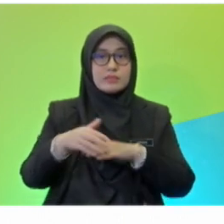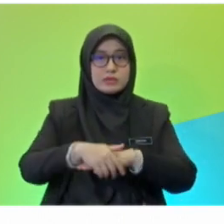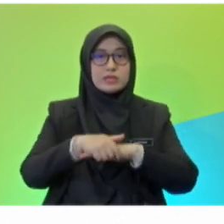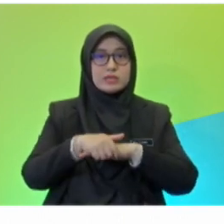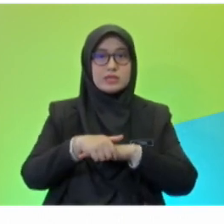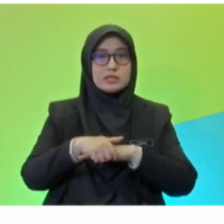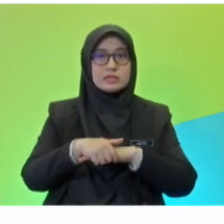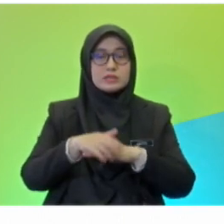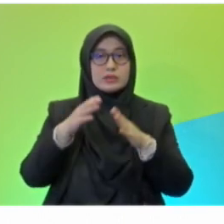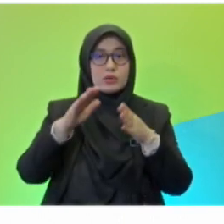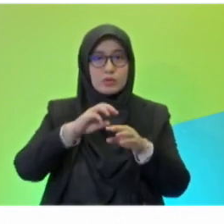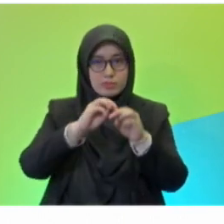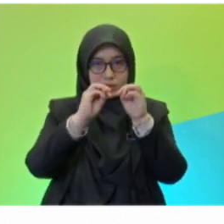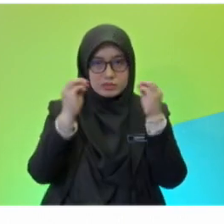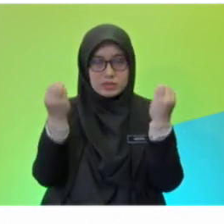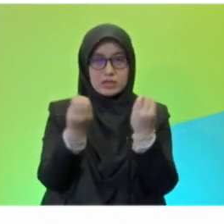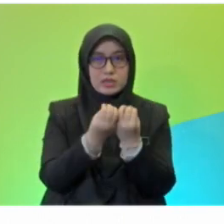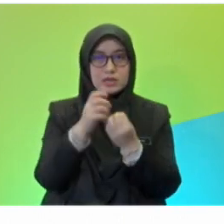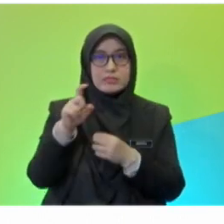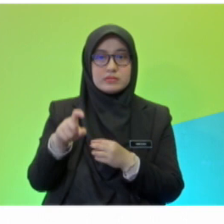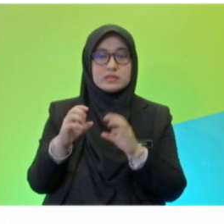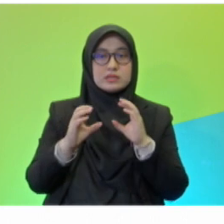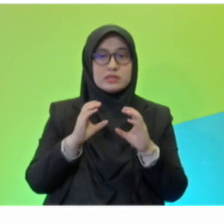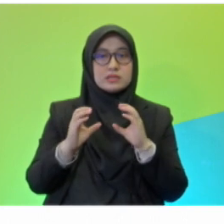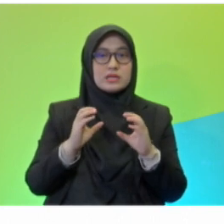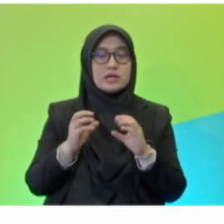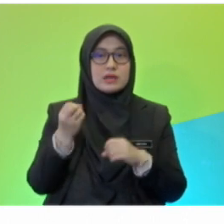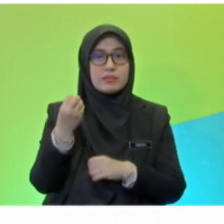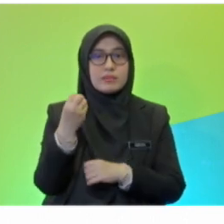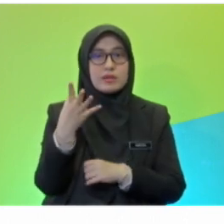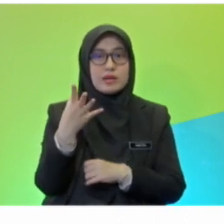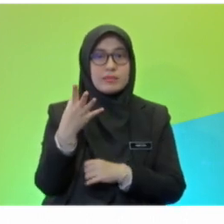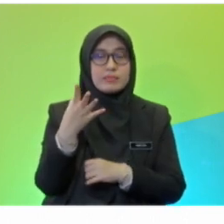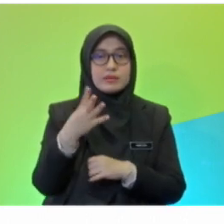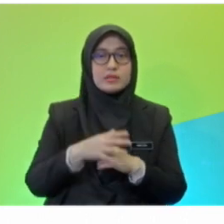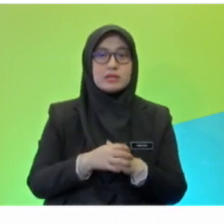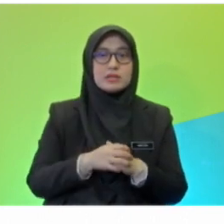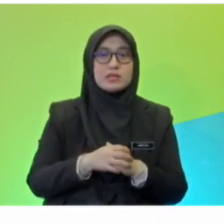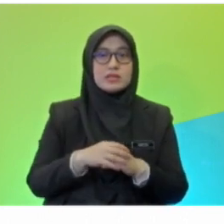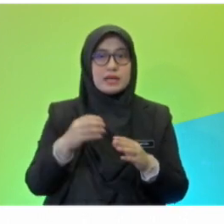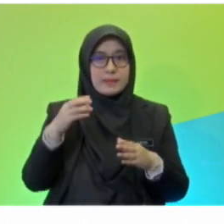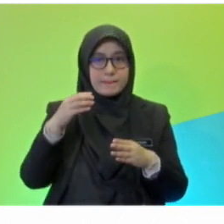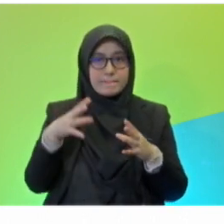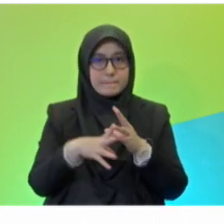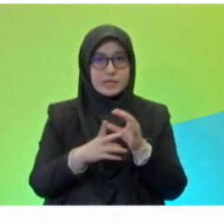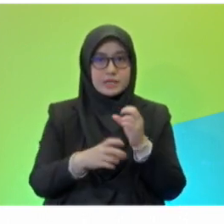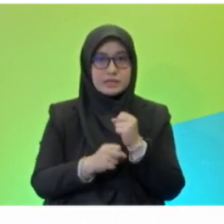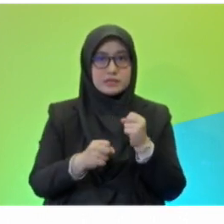keluasan sawah padi yang dimiliki setiap tanah mempunyai kerusakan 420 persegi jika diketahui